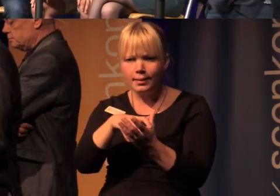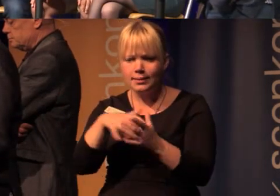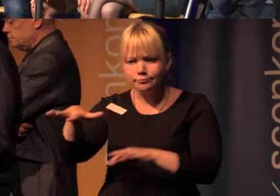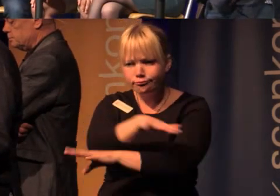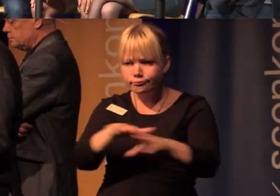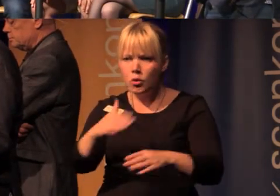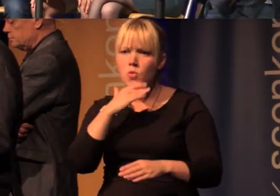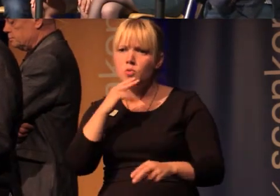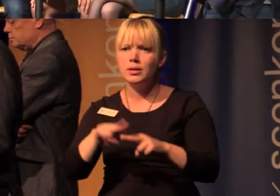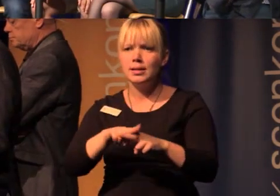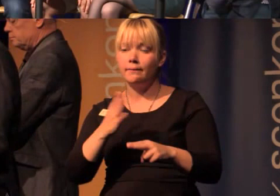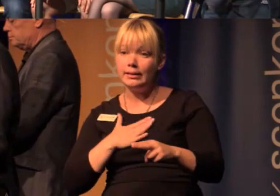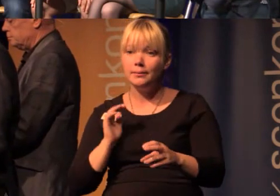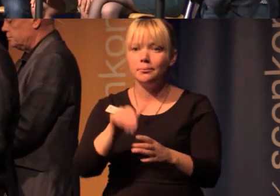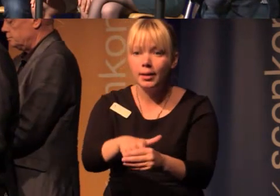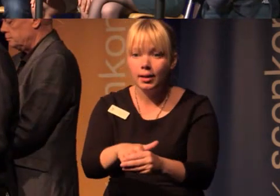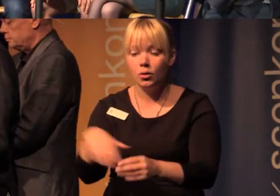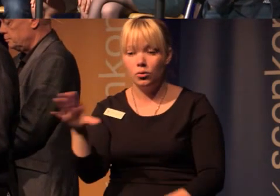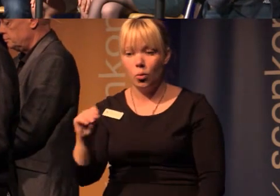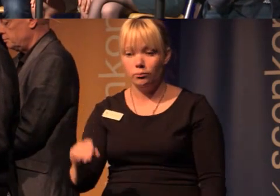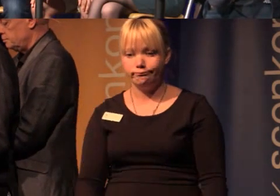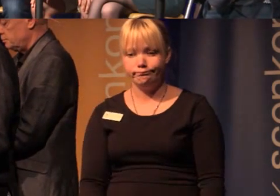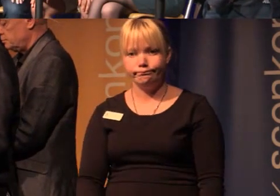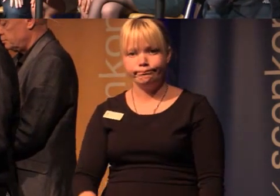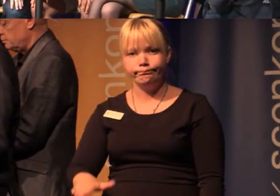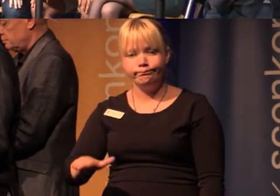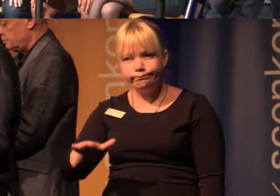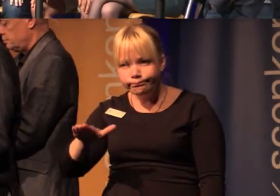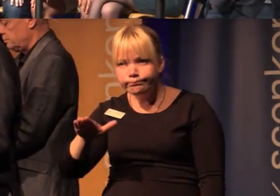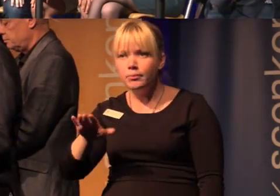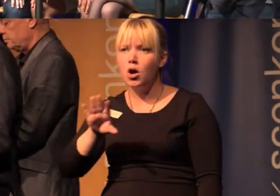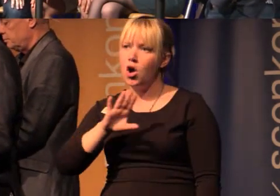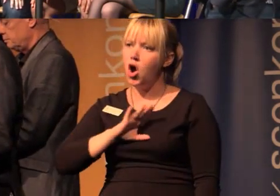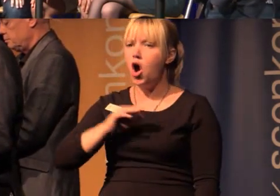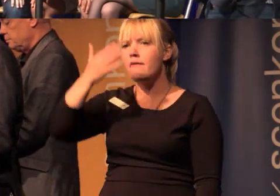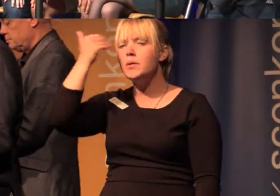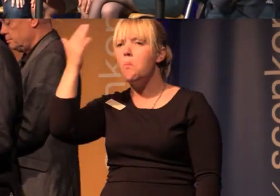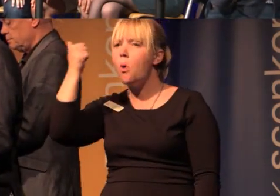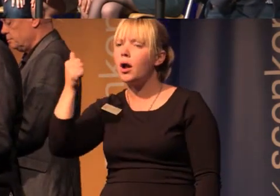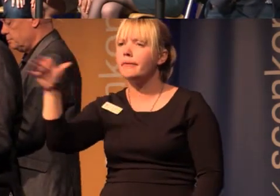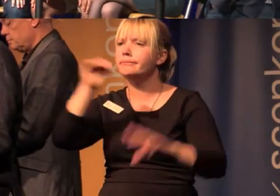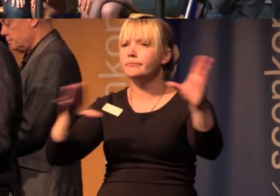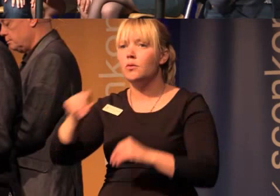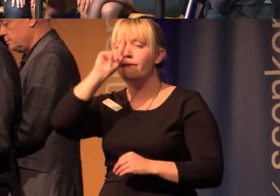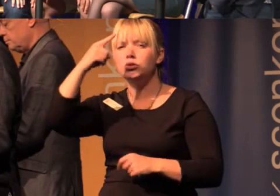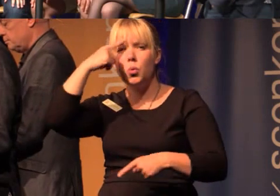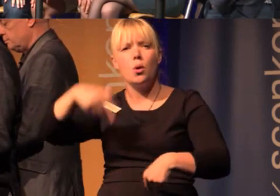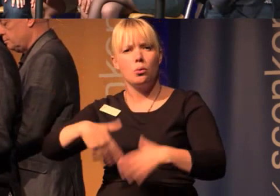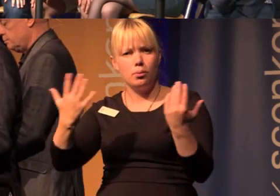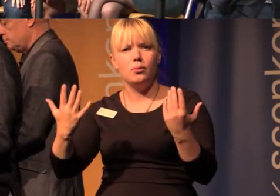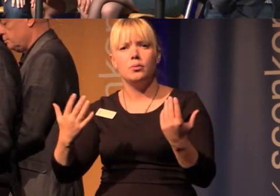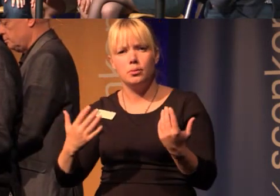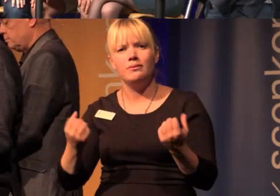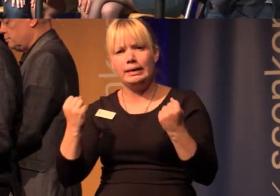med. Och också på lång sikt också när de växer upp, att de har en förmåga att konsumera och förstå kultur på ett sätt också, så att vi kan